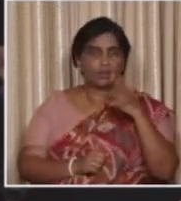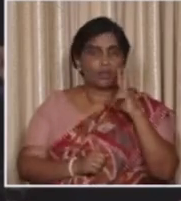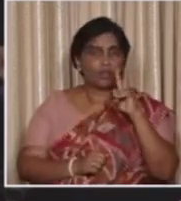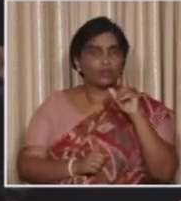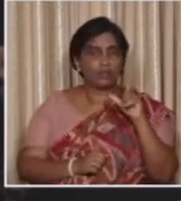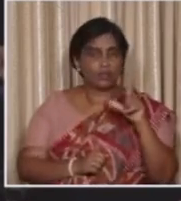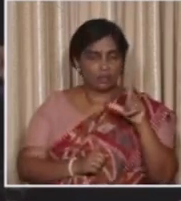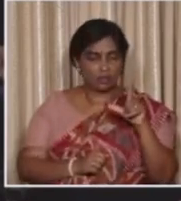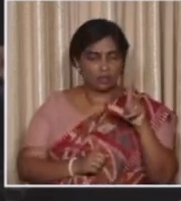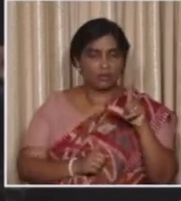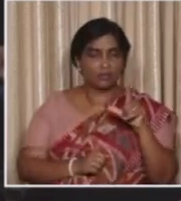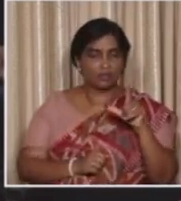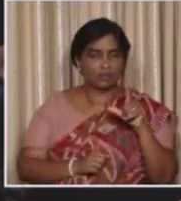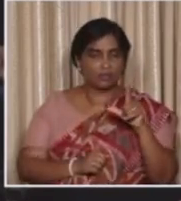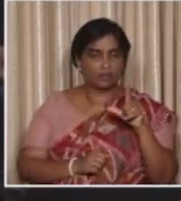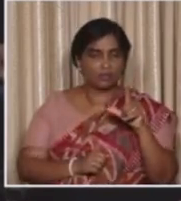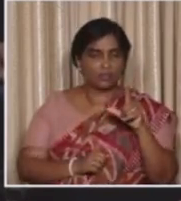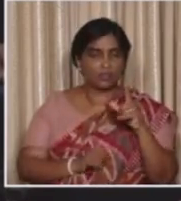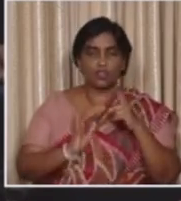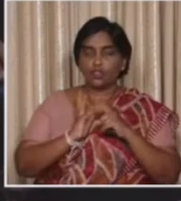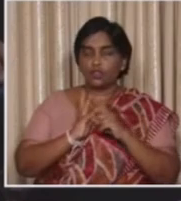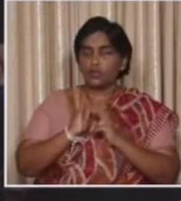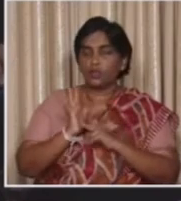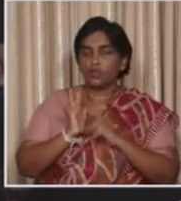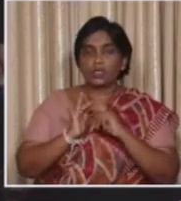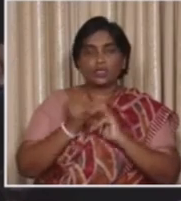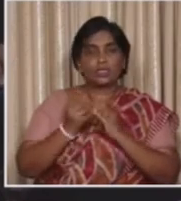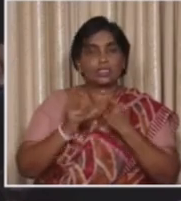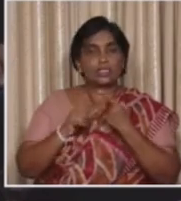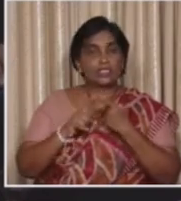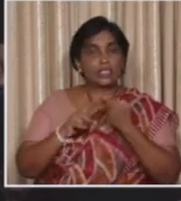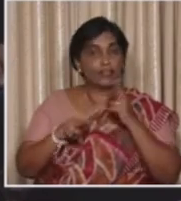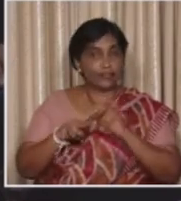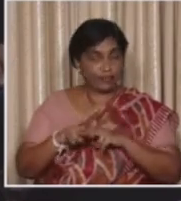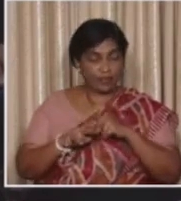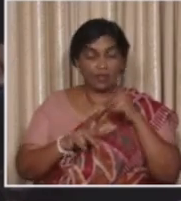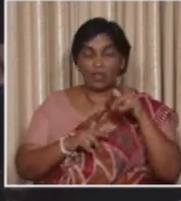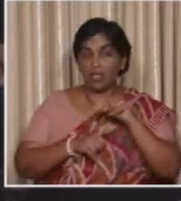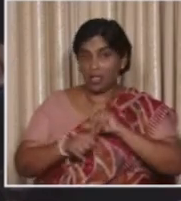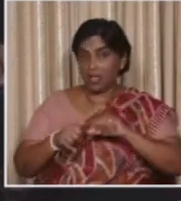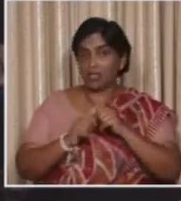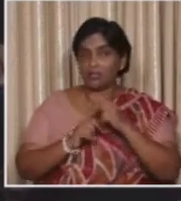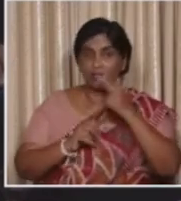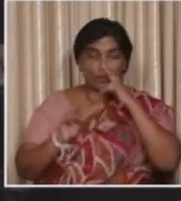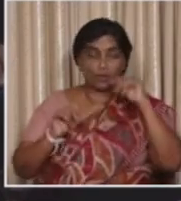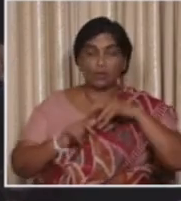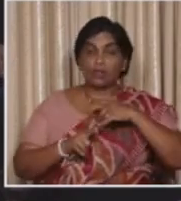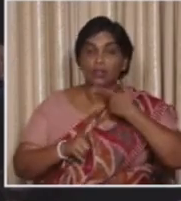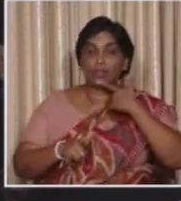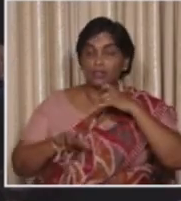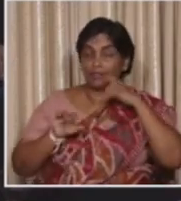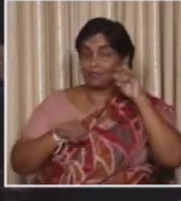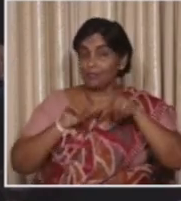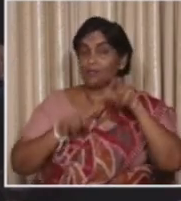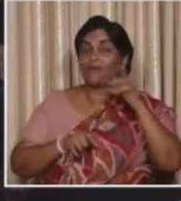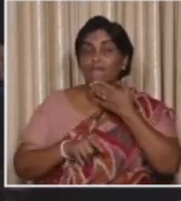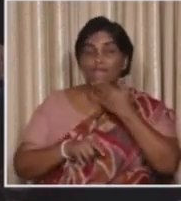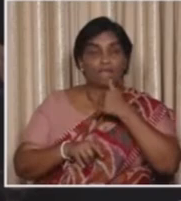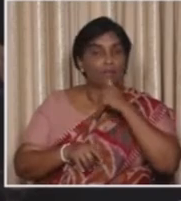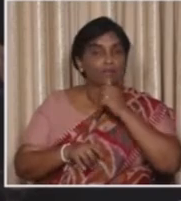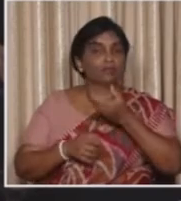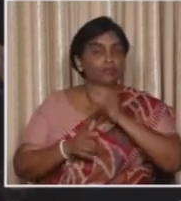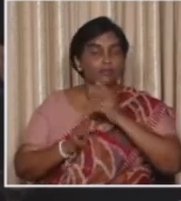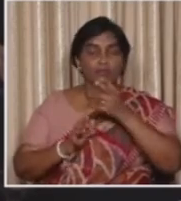1987 යුනිසෙෆ් ආයතනය තමයි පටන් ගත්තේ කනුකර විශේෂයෙන් වතුකරේ ජනතාවට පානීය ජලය ලබා